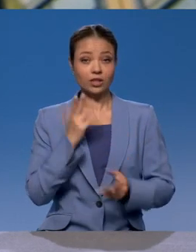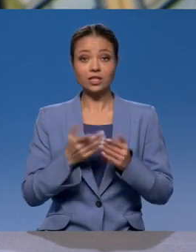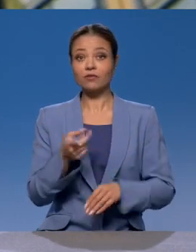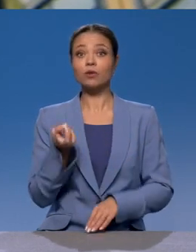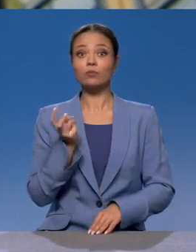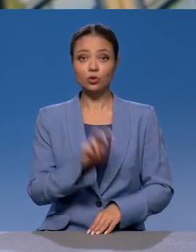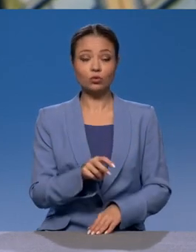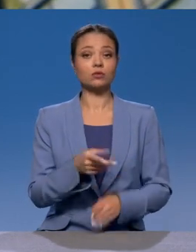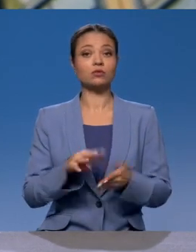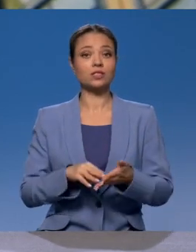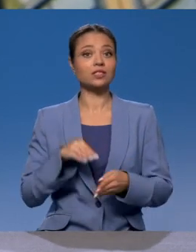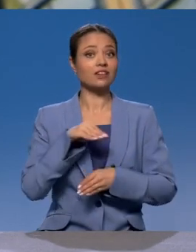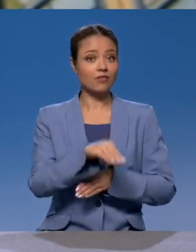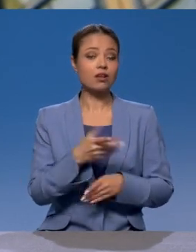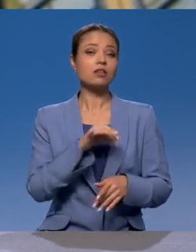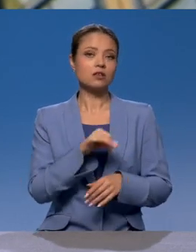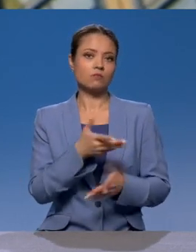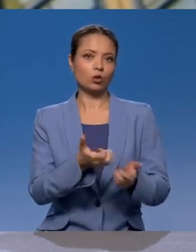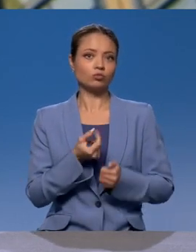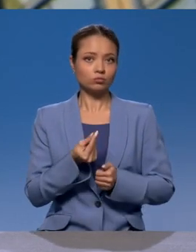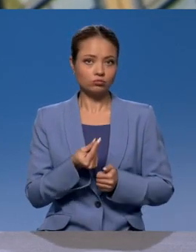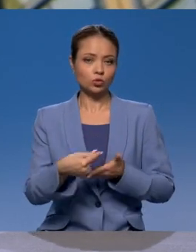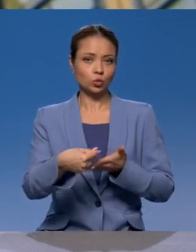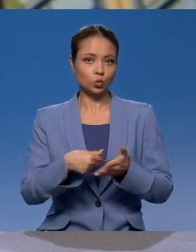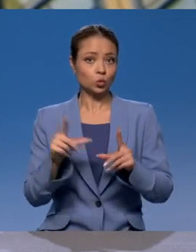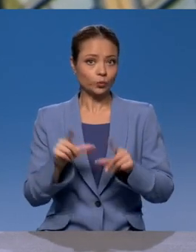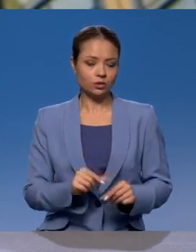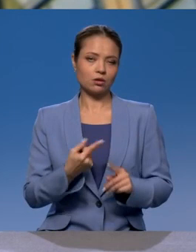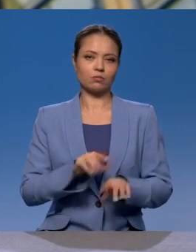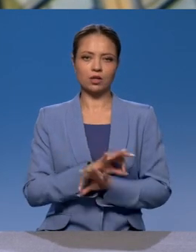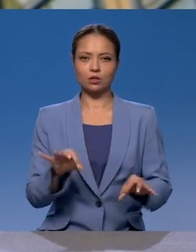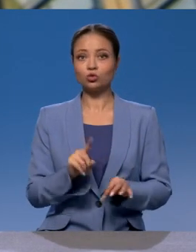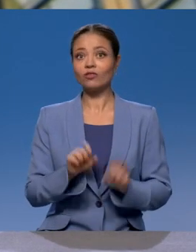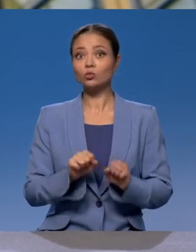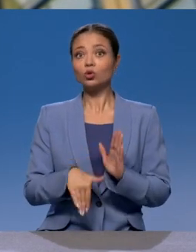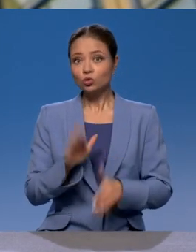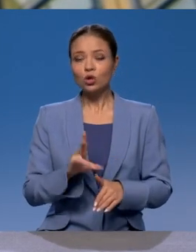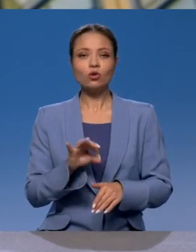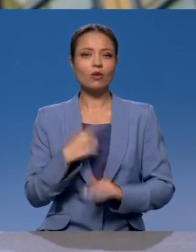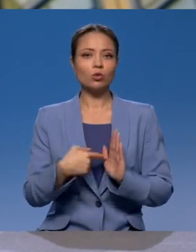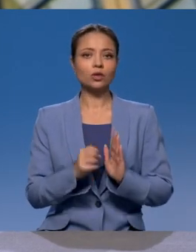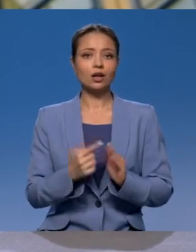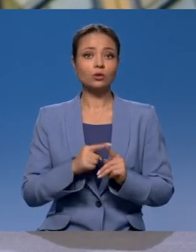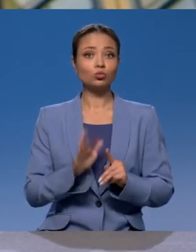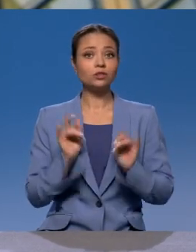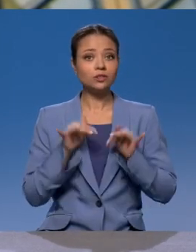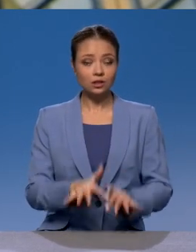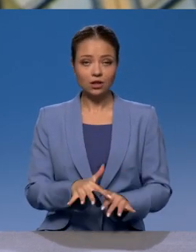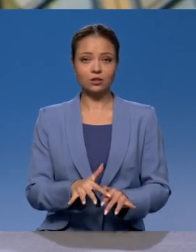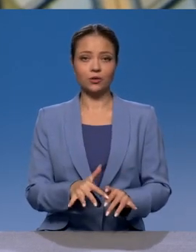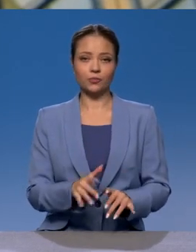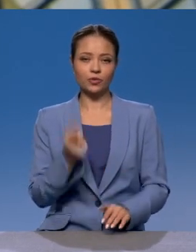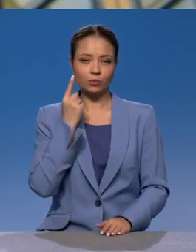получите субсидии, что может быть лучше? Я считаю, что лучше этого быть не может. Вопрос, как это будет устроено, вы сами знаете, да? Мы